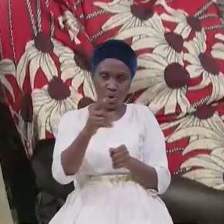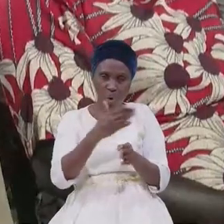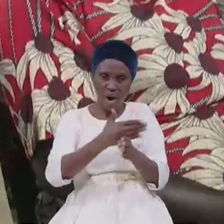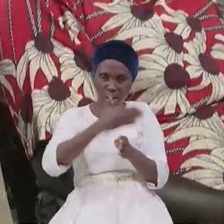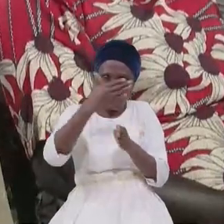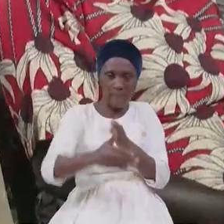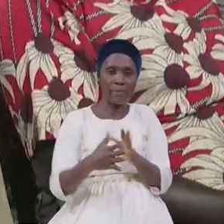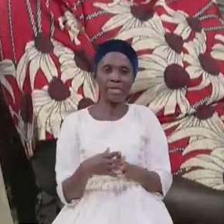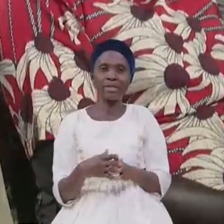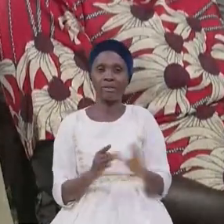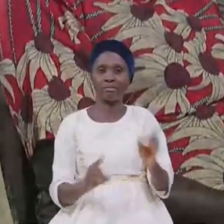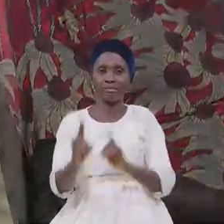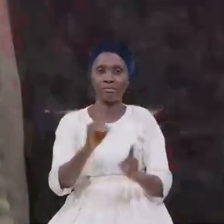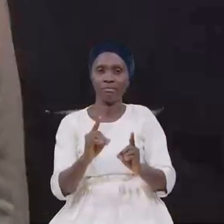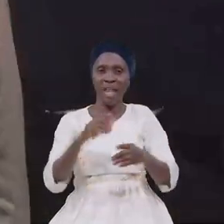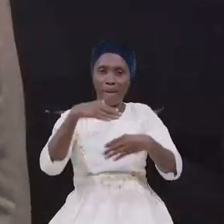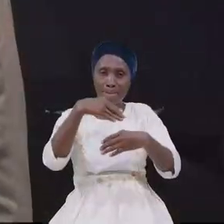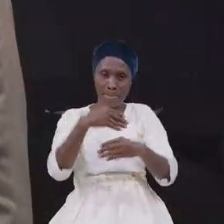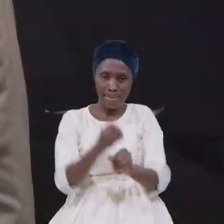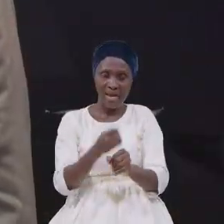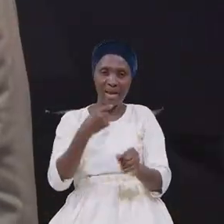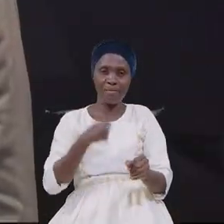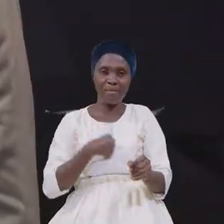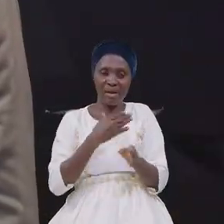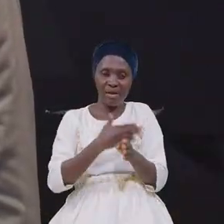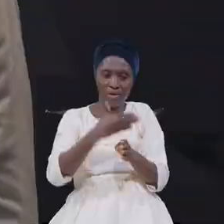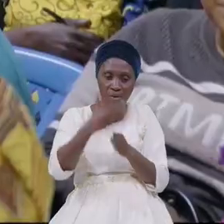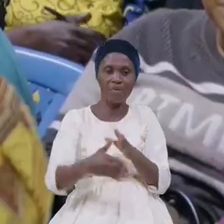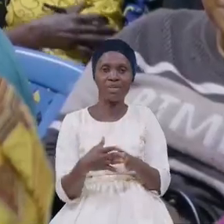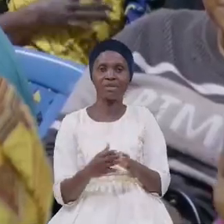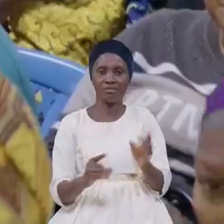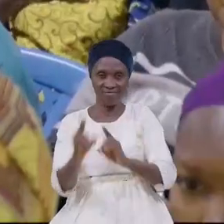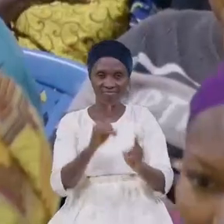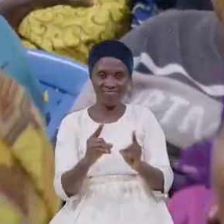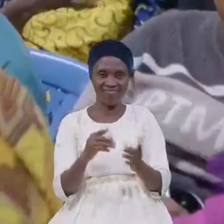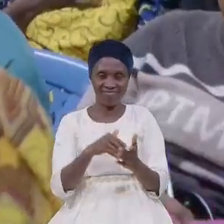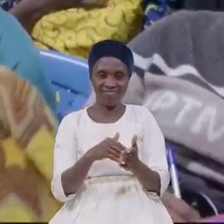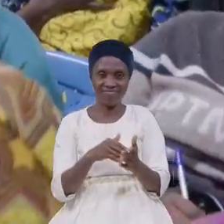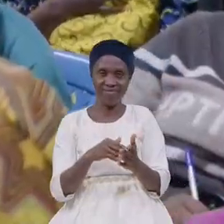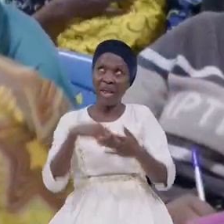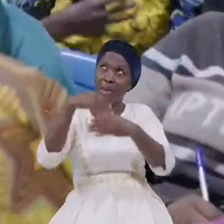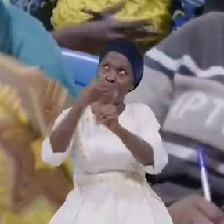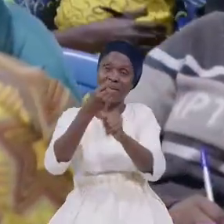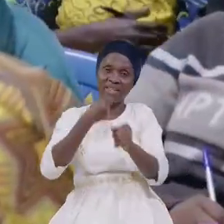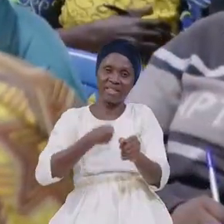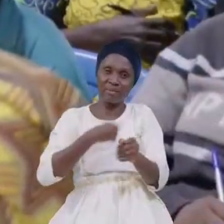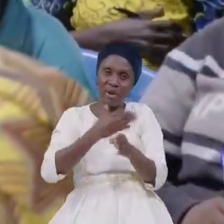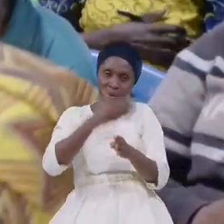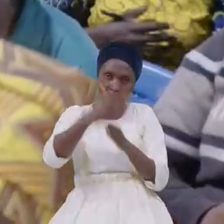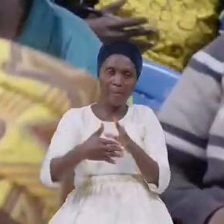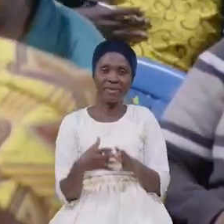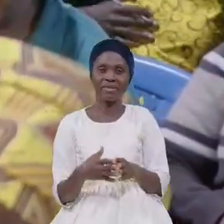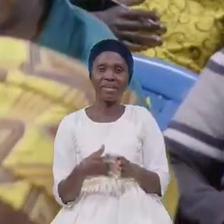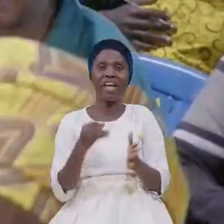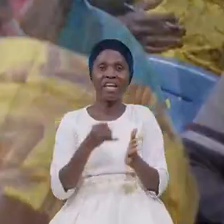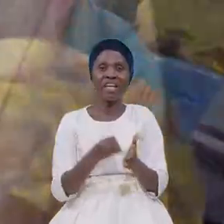fera de moi une personne au complet. Il faut le dire. Il fera de moi une personne au complet. Cela va se